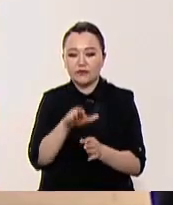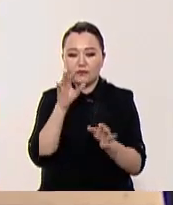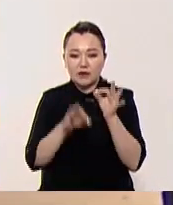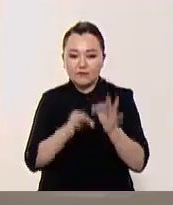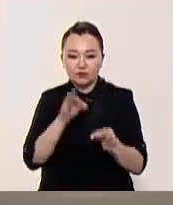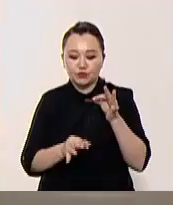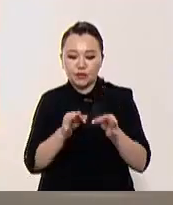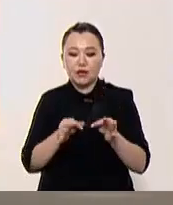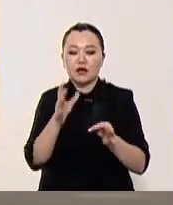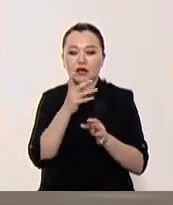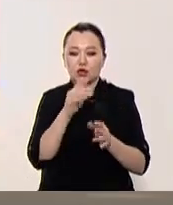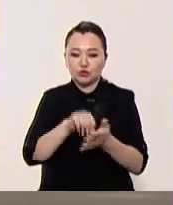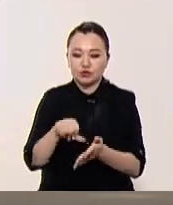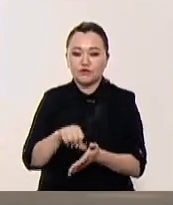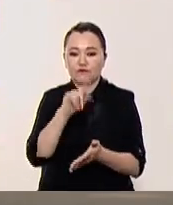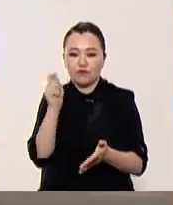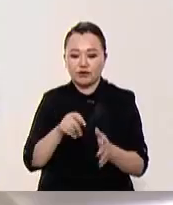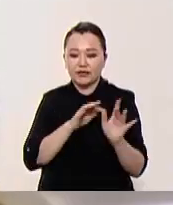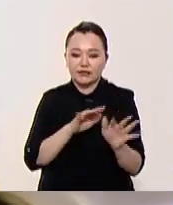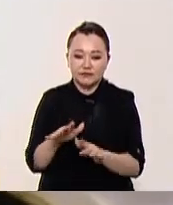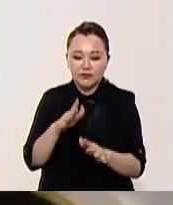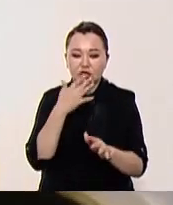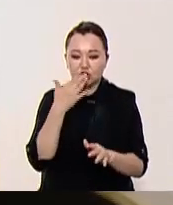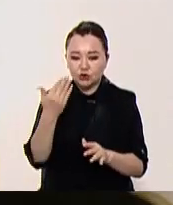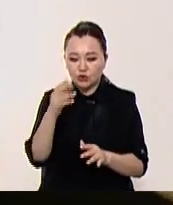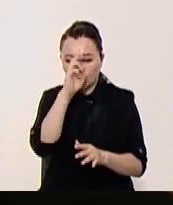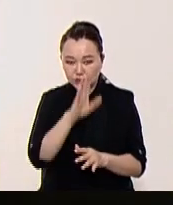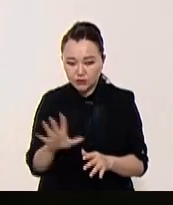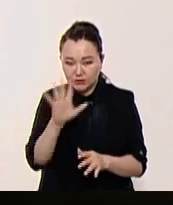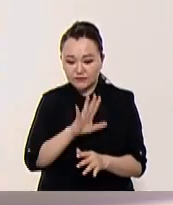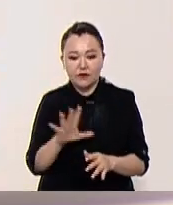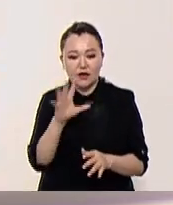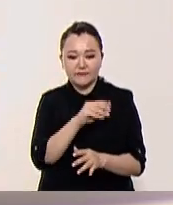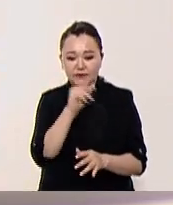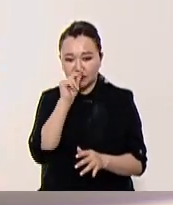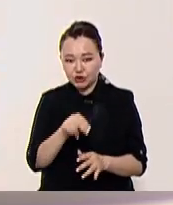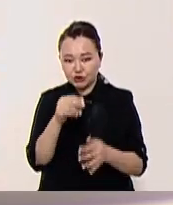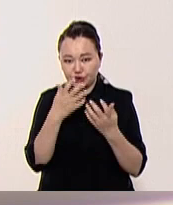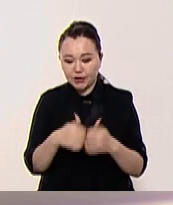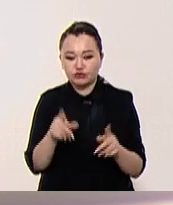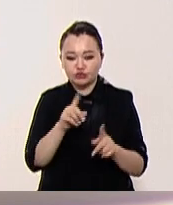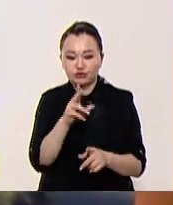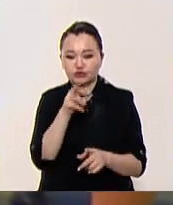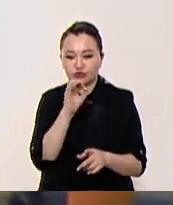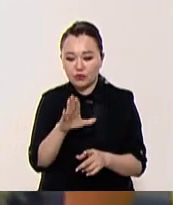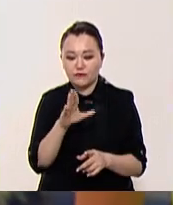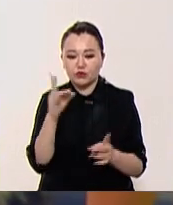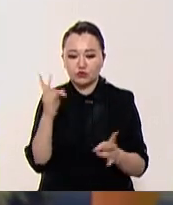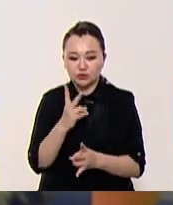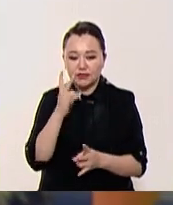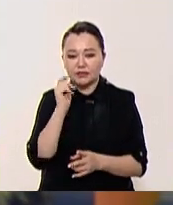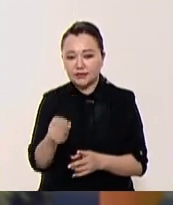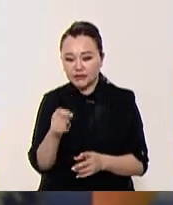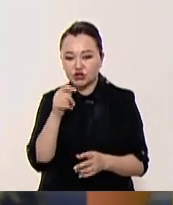правосудие, и участии в военных действиях на территории иностранного государства. При этом обвинитель считает, что Дужнову нужно